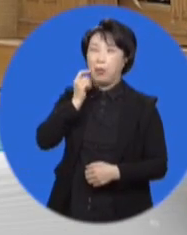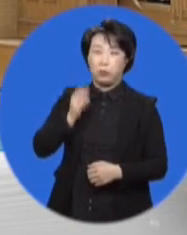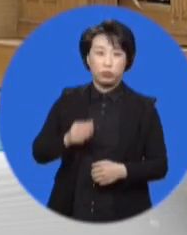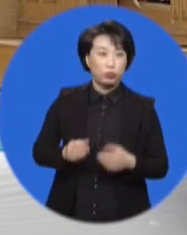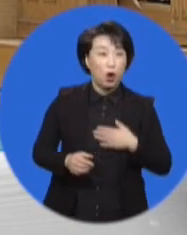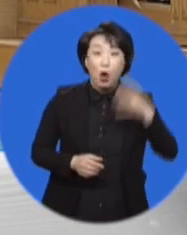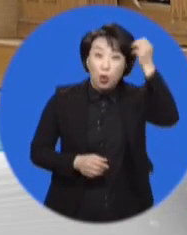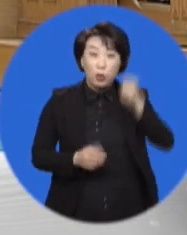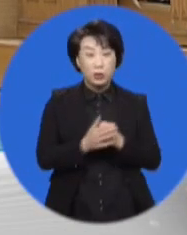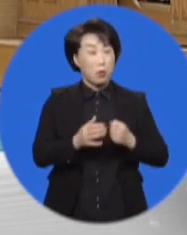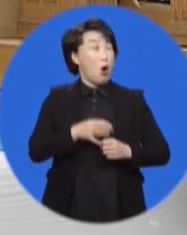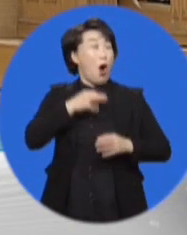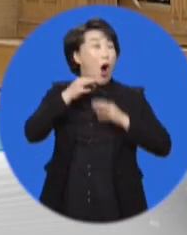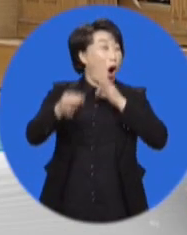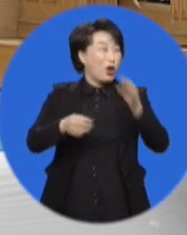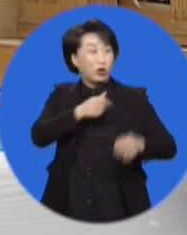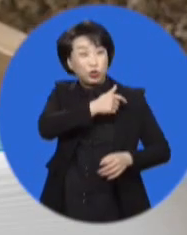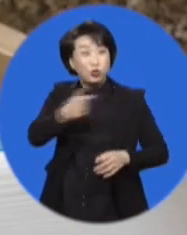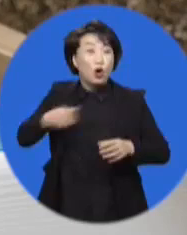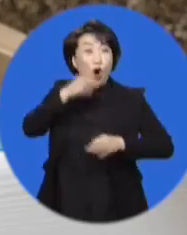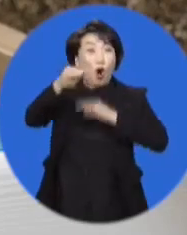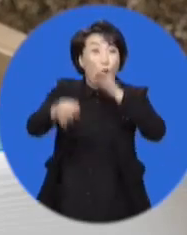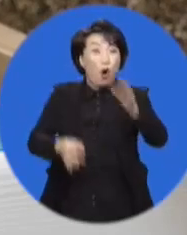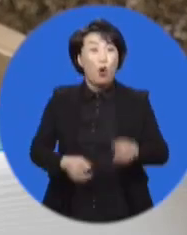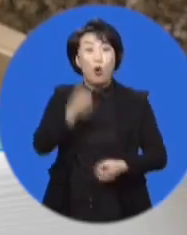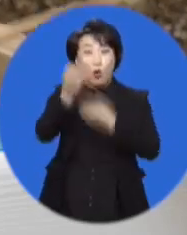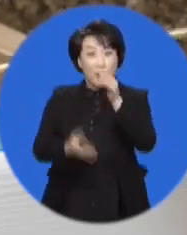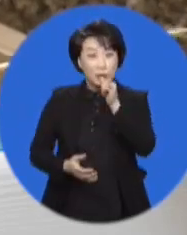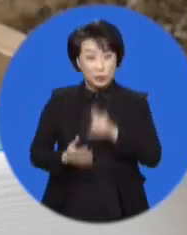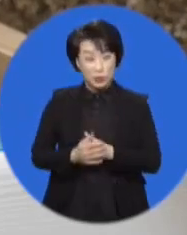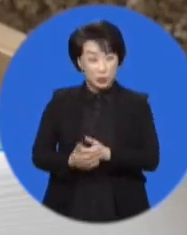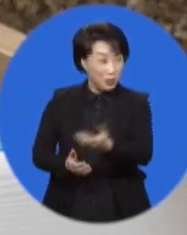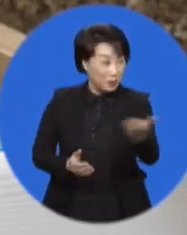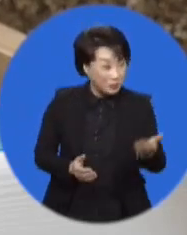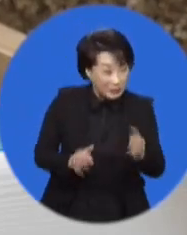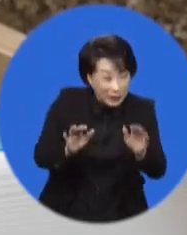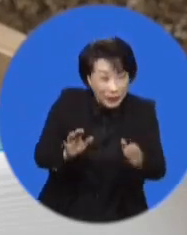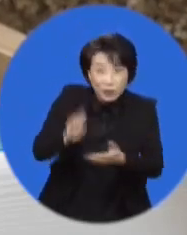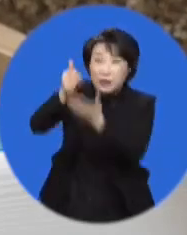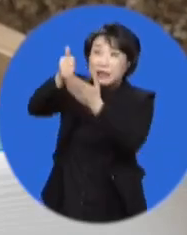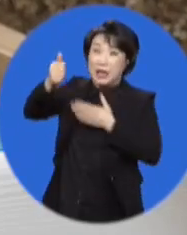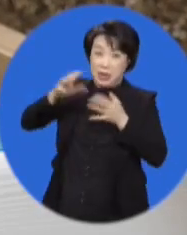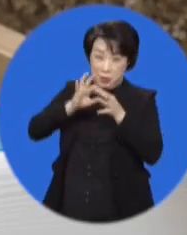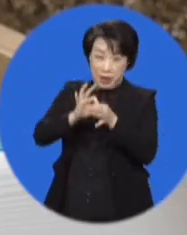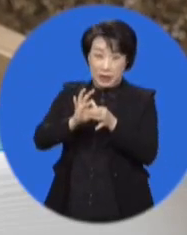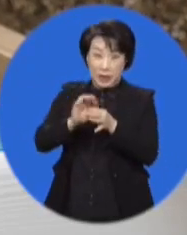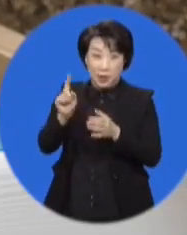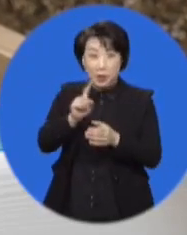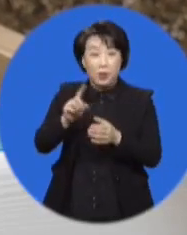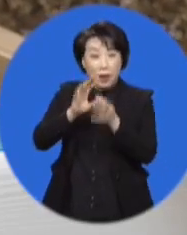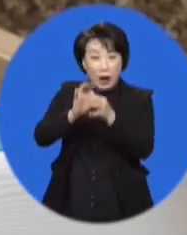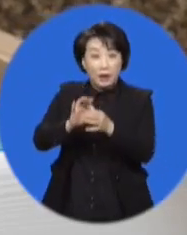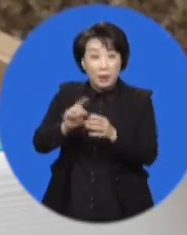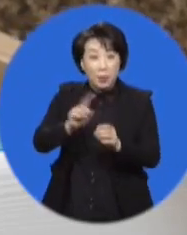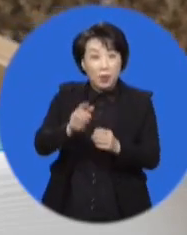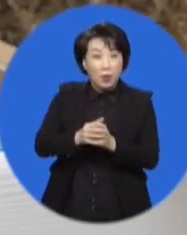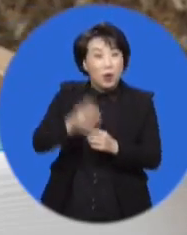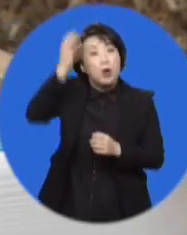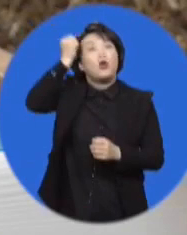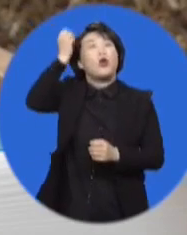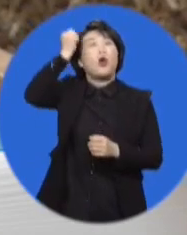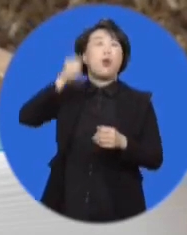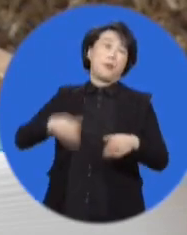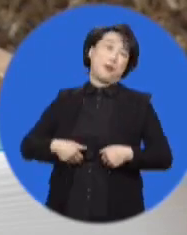왜니까? 큰 소리를 내잖아요. 왜니까? 그래서 여러분들이 주님과 나와의 관계를 어떤 관계가 외우고 있어야 돼.